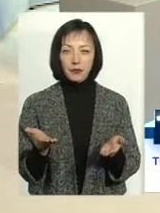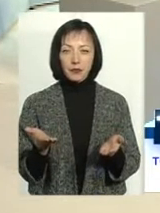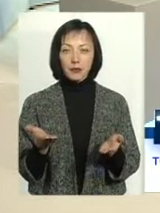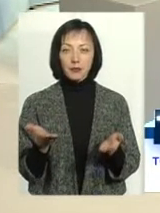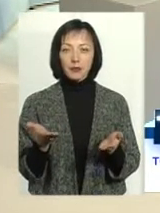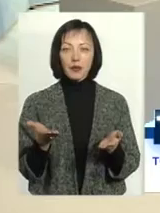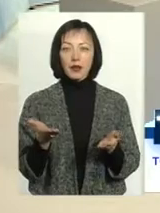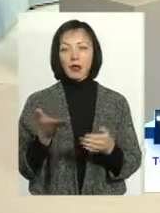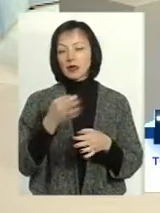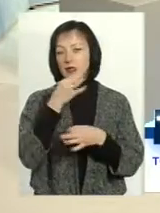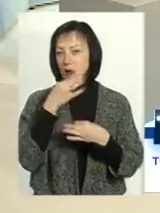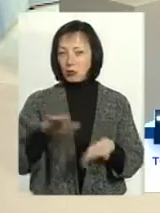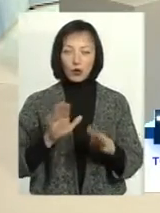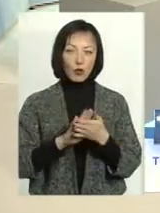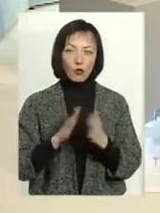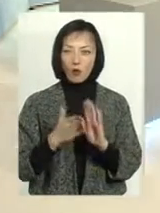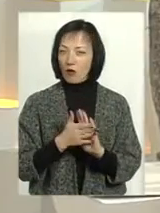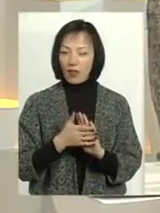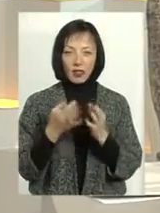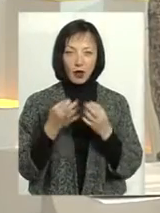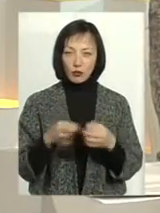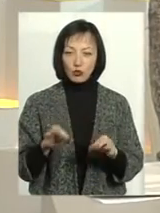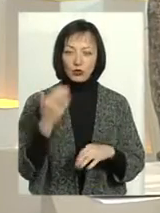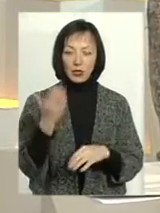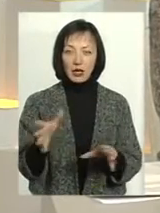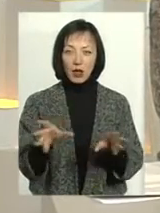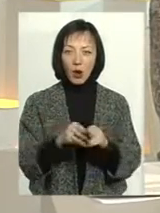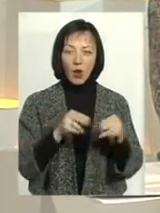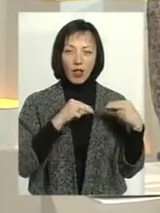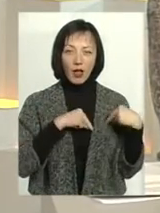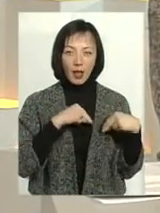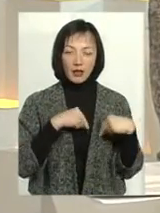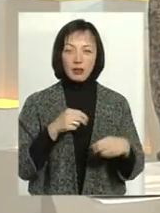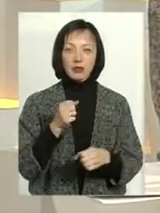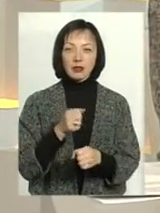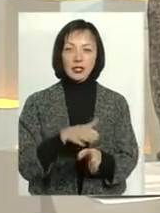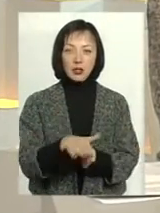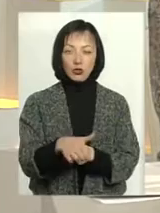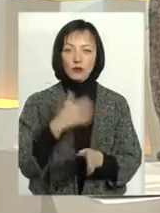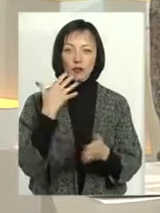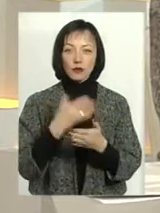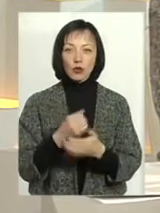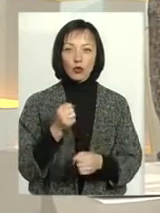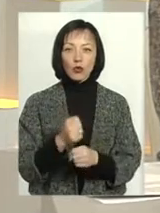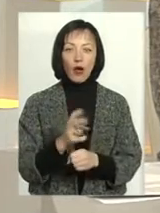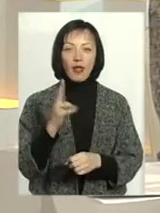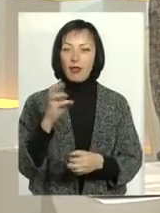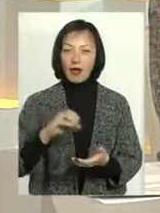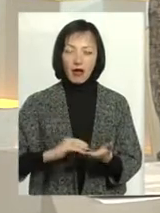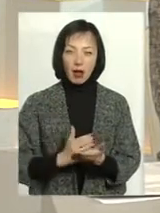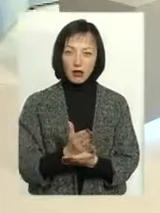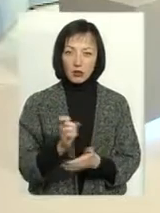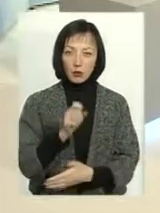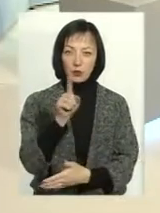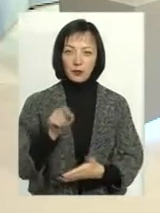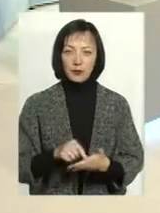скажімо, за будь-яких умов не допустять, аби їхні колеги здійснювали свою роботу неякісно?